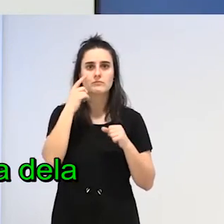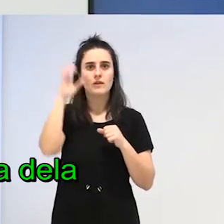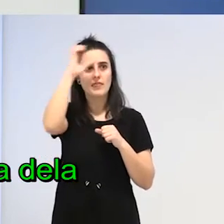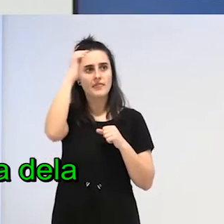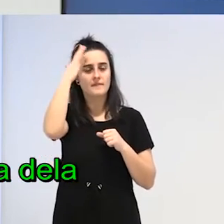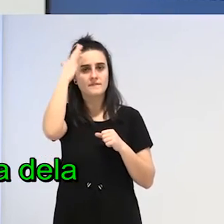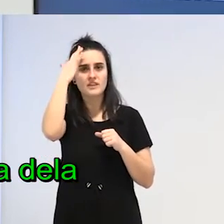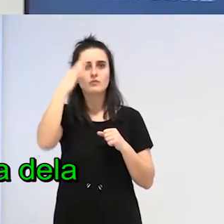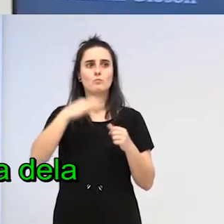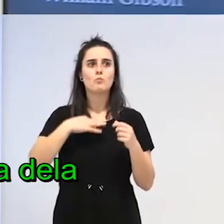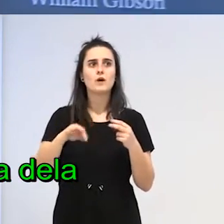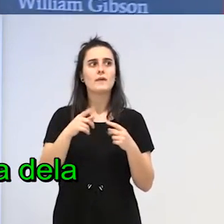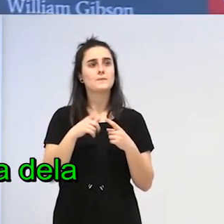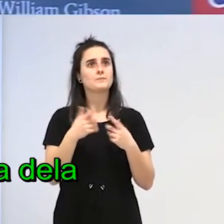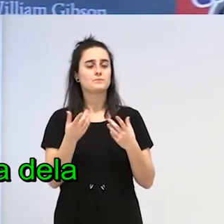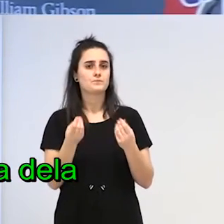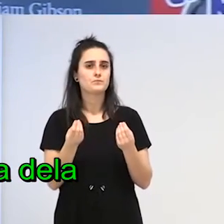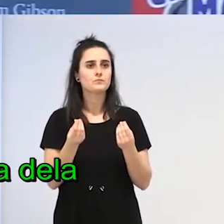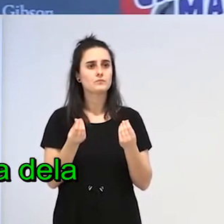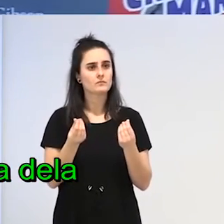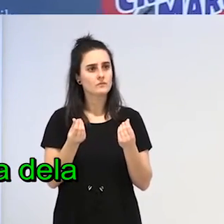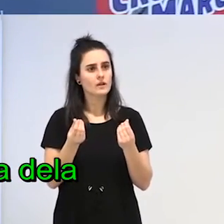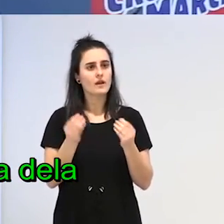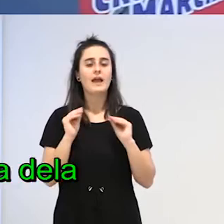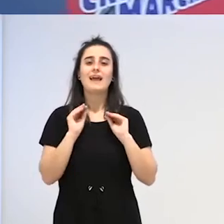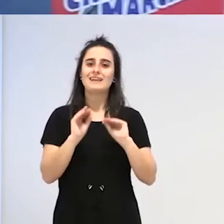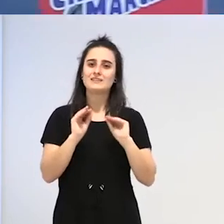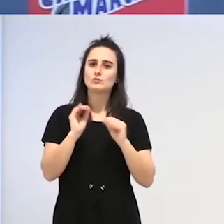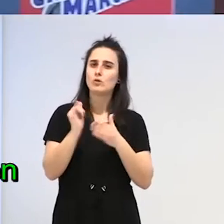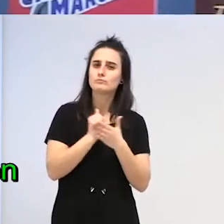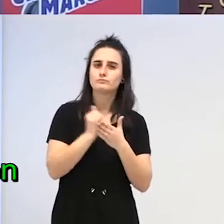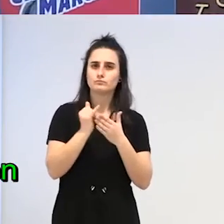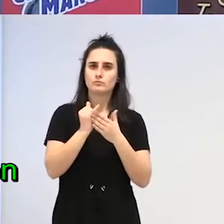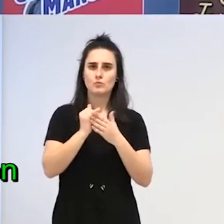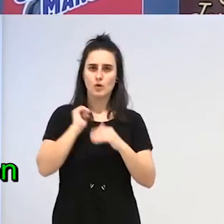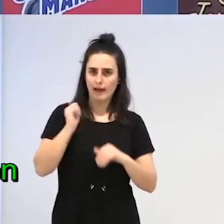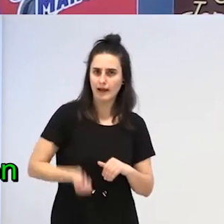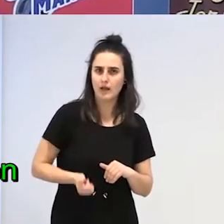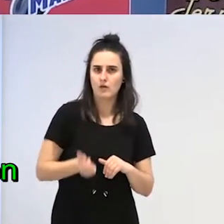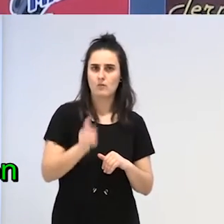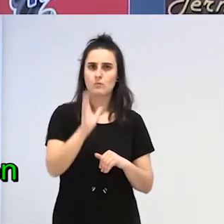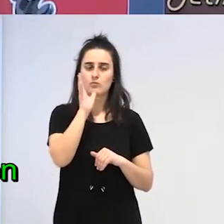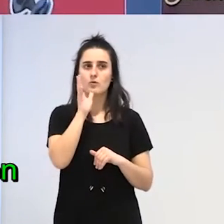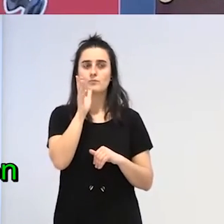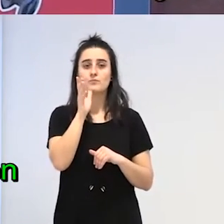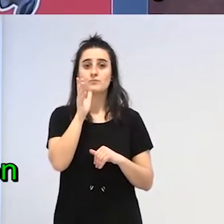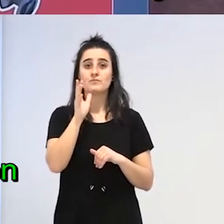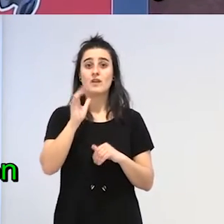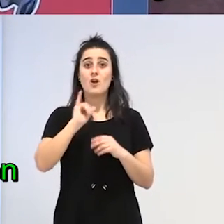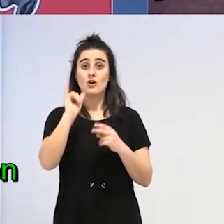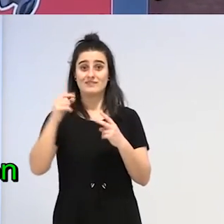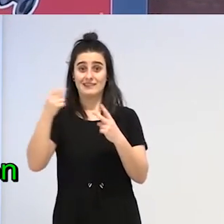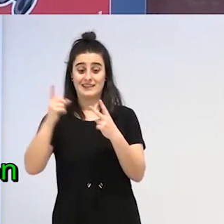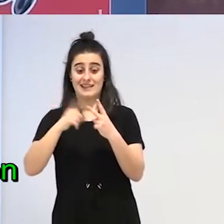oso, bueno, oso genero oparoa dela alde horretatik. J.G. Ballardekin ere